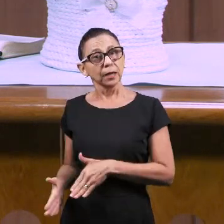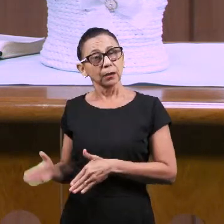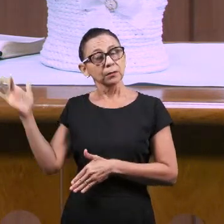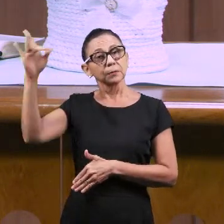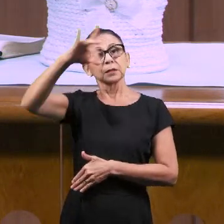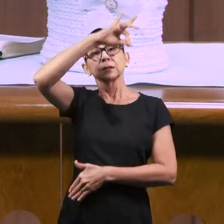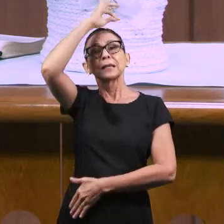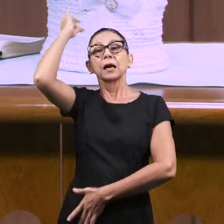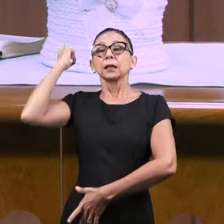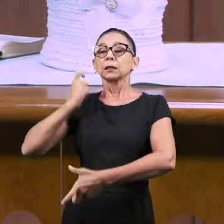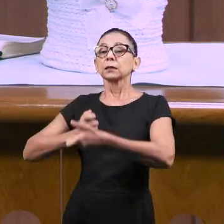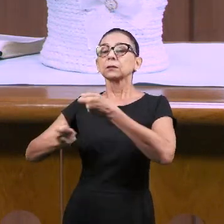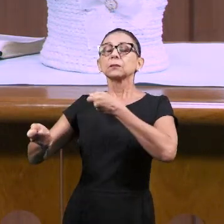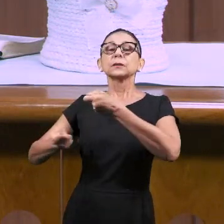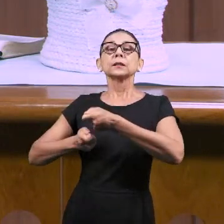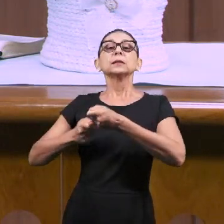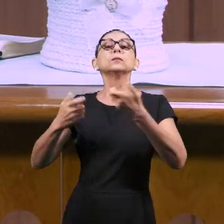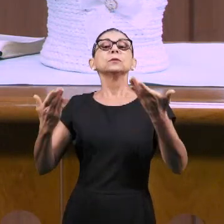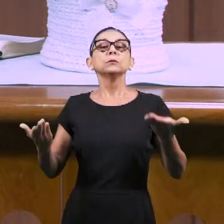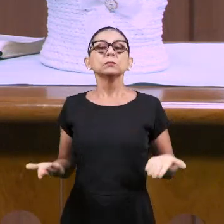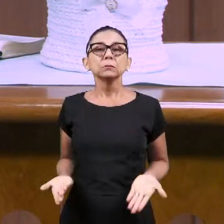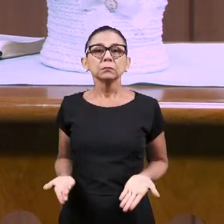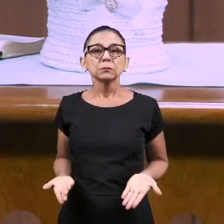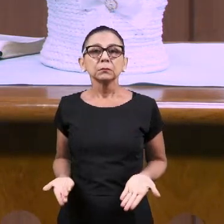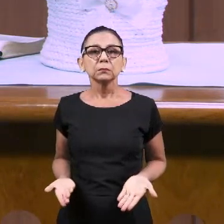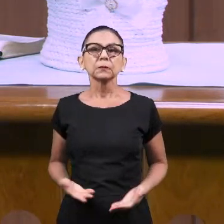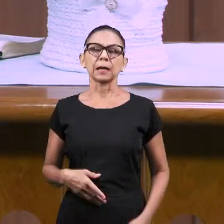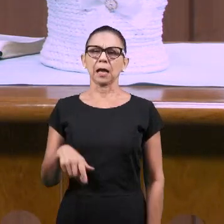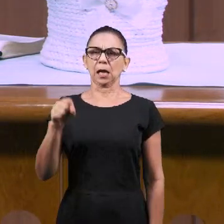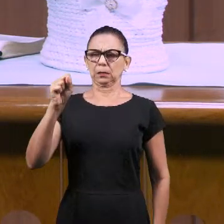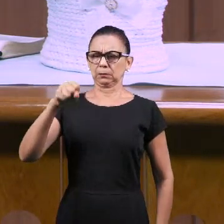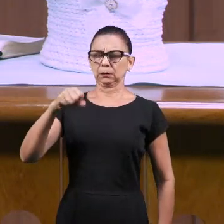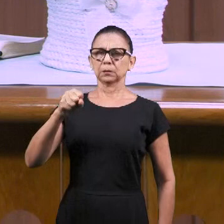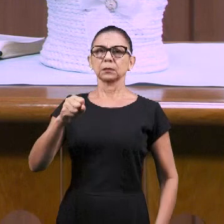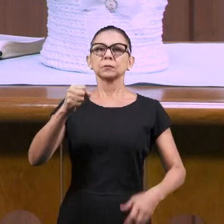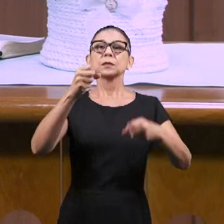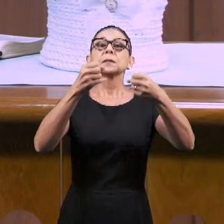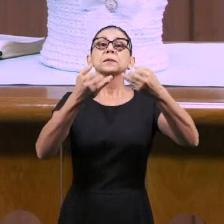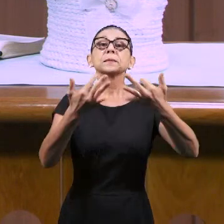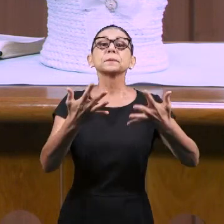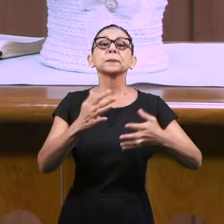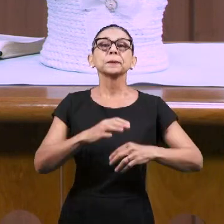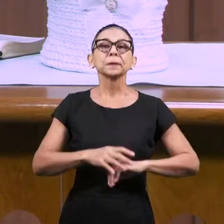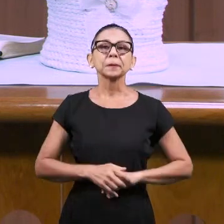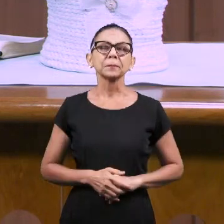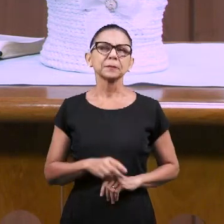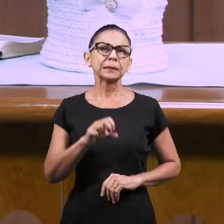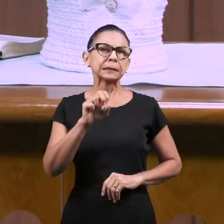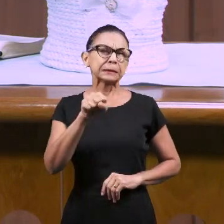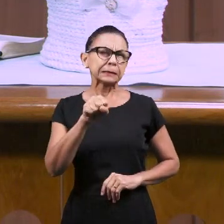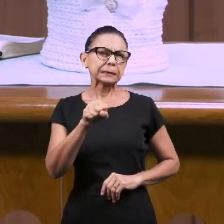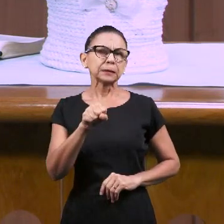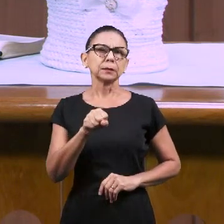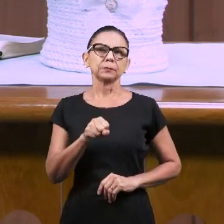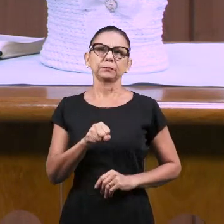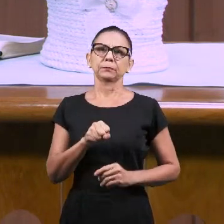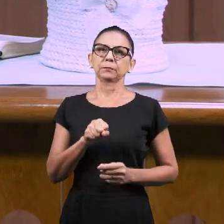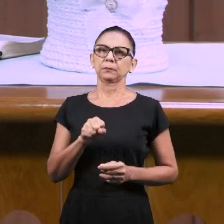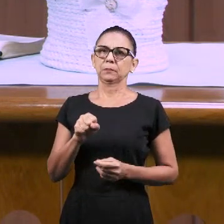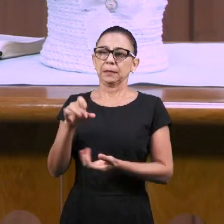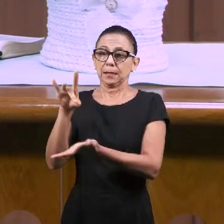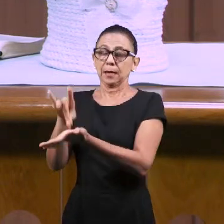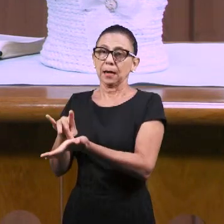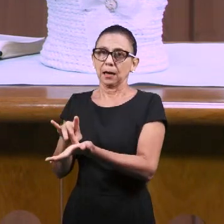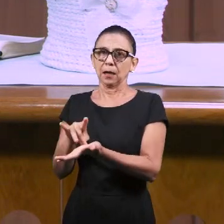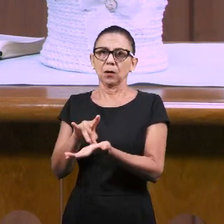Saint-Esprit? Je peux dire oui, mais là, on doit voir